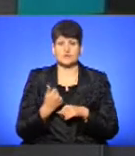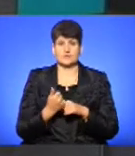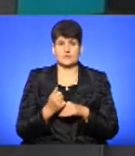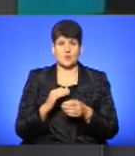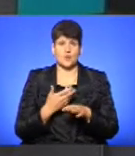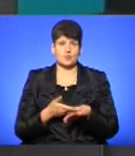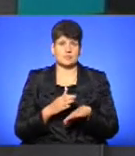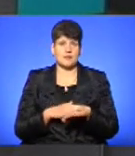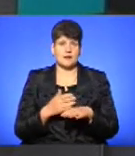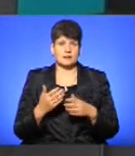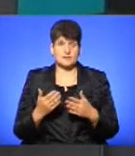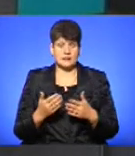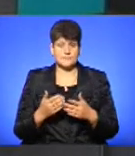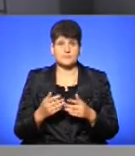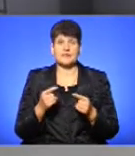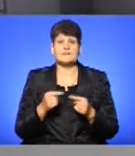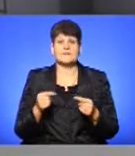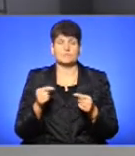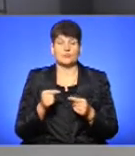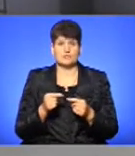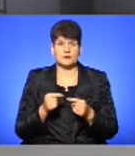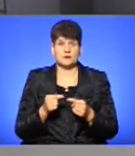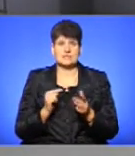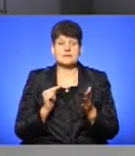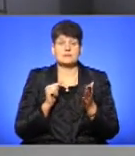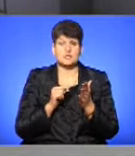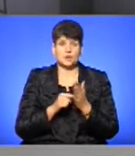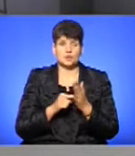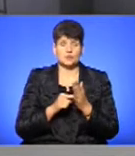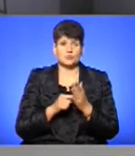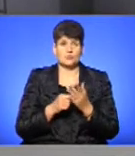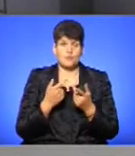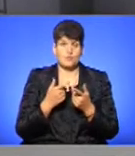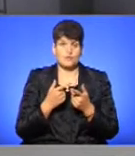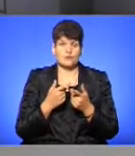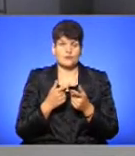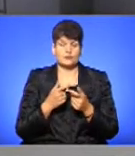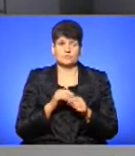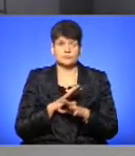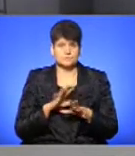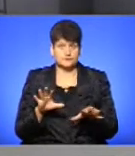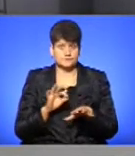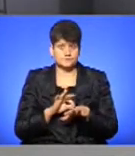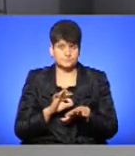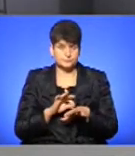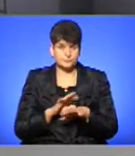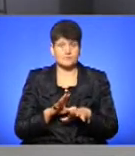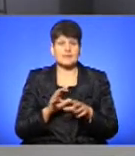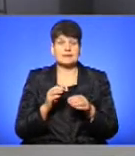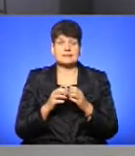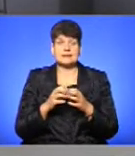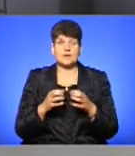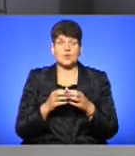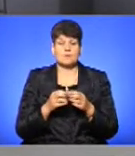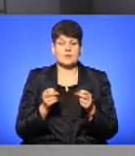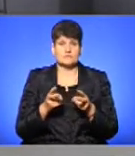тому, відповідно, з метою попередження захворювання, зокрема, серед груп ризику.